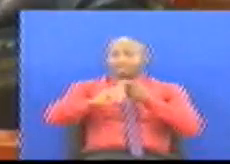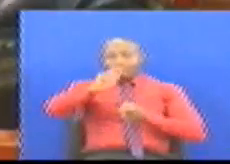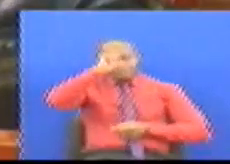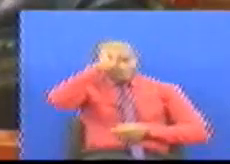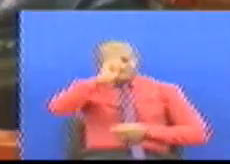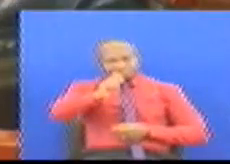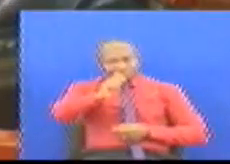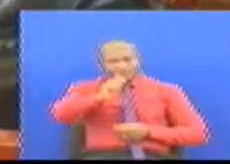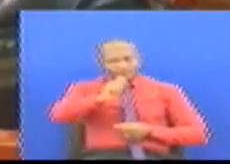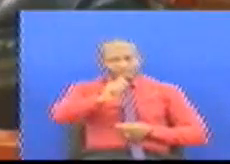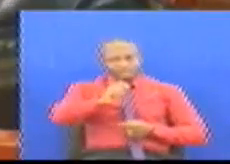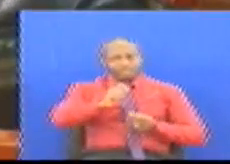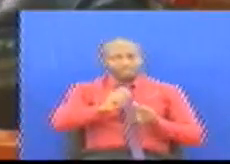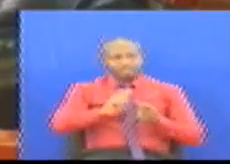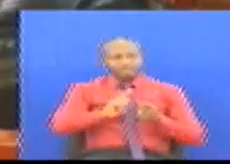Mheshimiwa